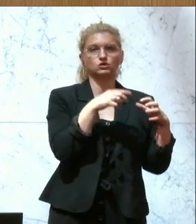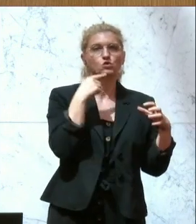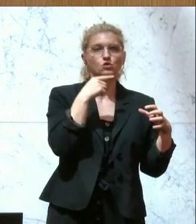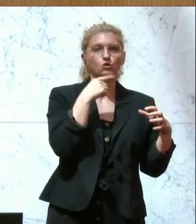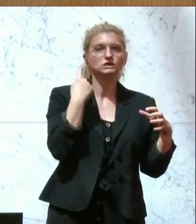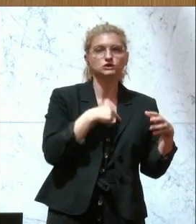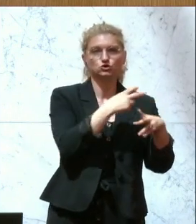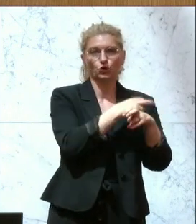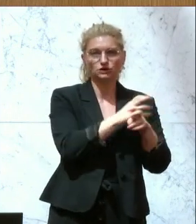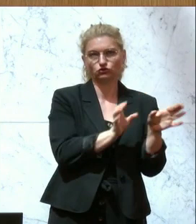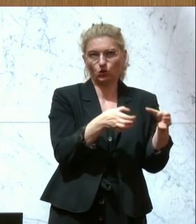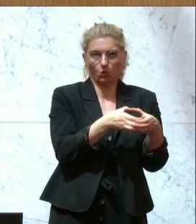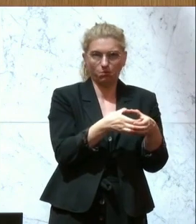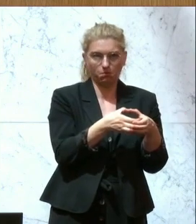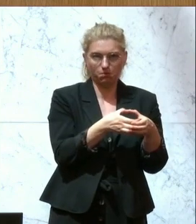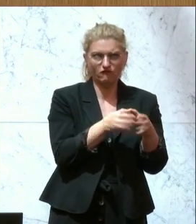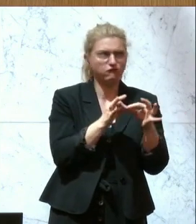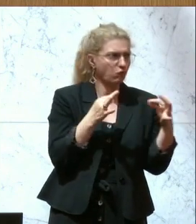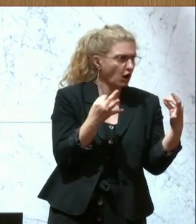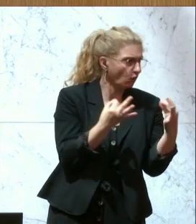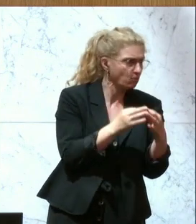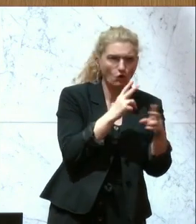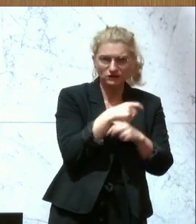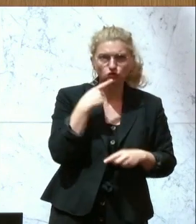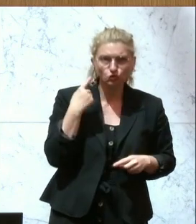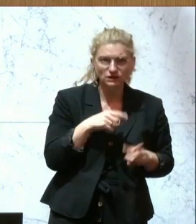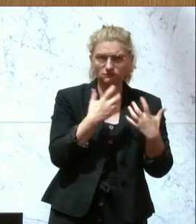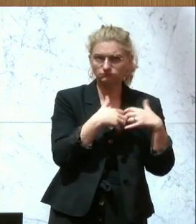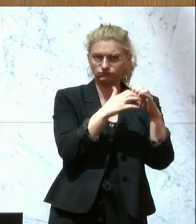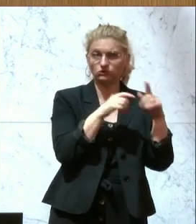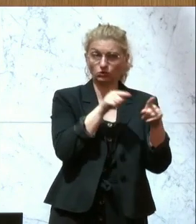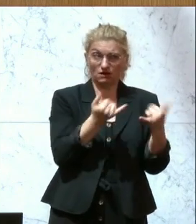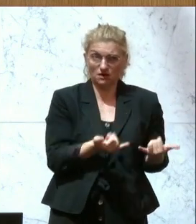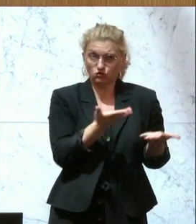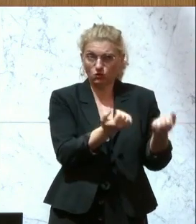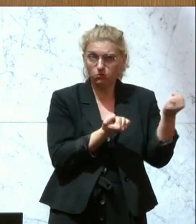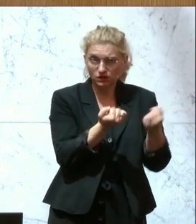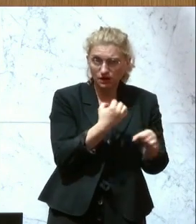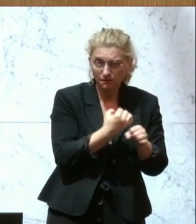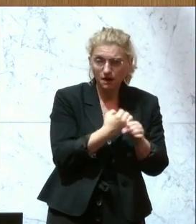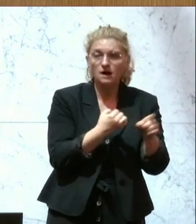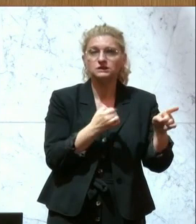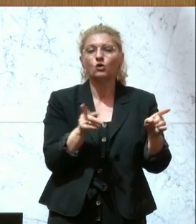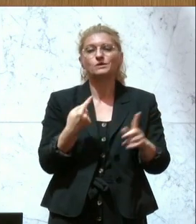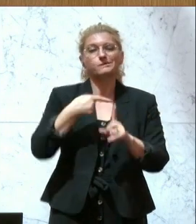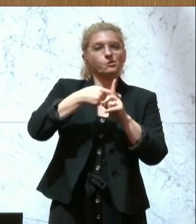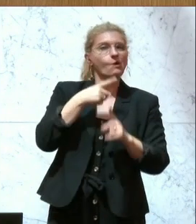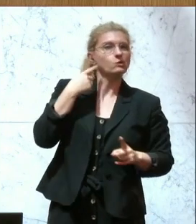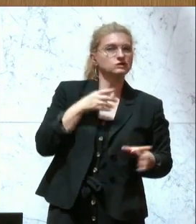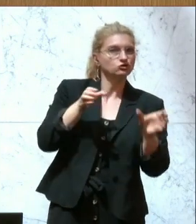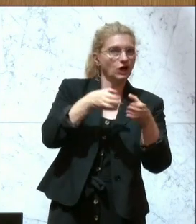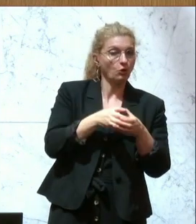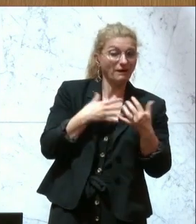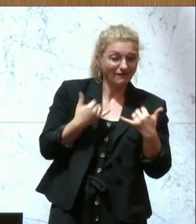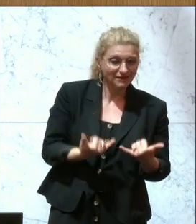russisch-österreichische Gruppe, Forum Österreich-Russland heißt es, gegründet, wo jetzt solche Politik gemacht wird. Und die pro-russische Gruppe hat